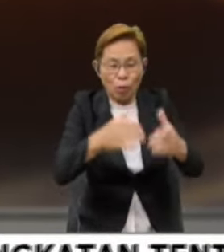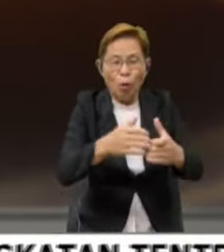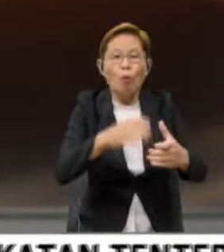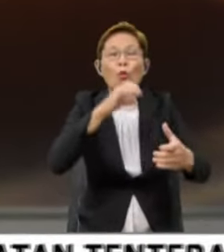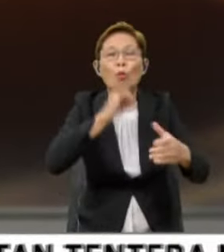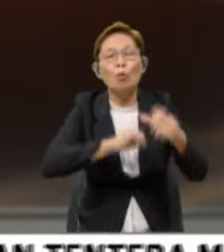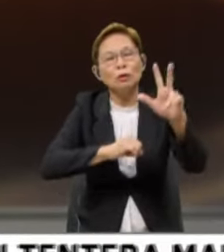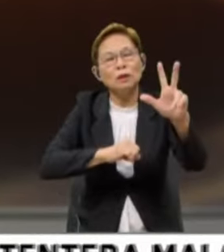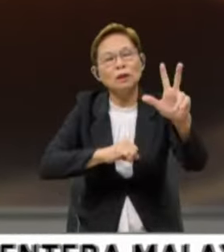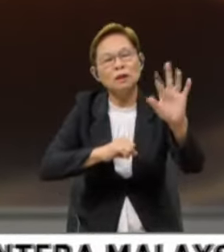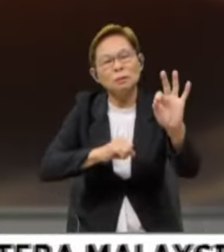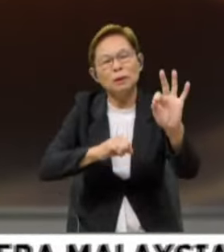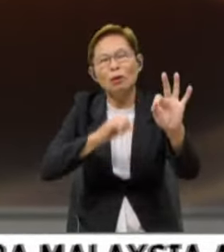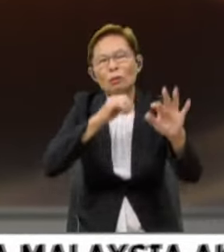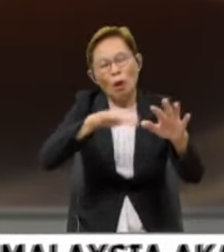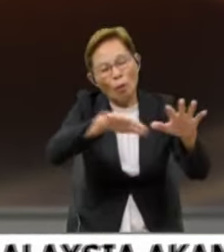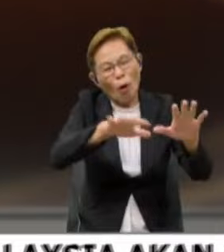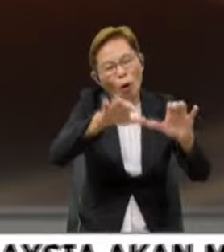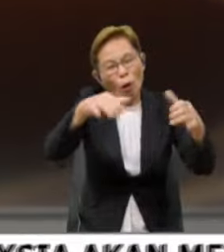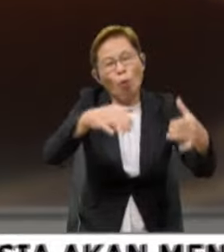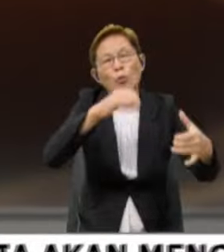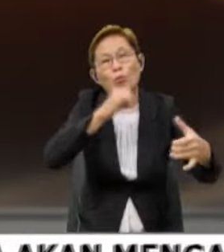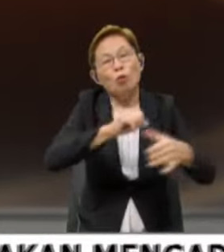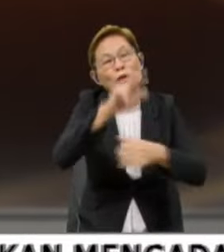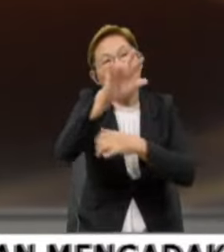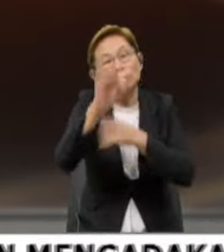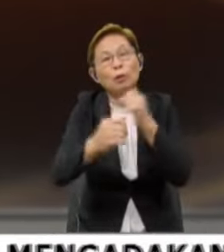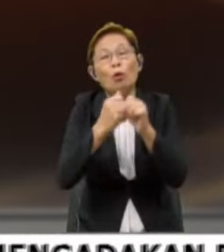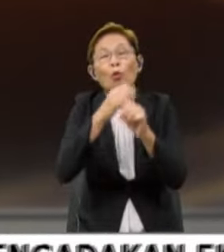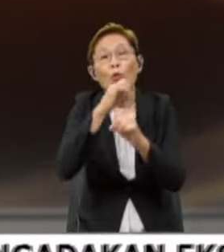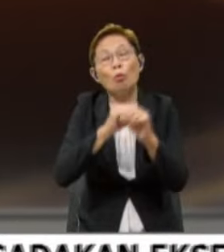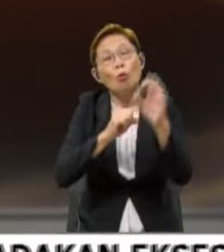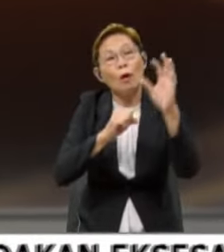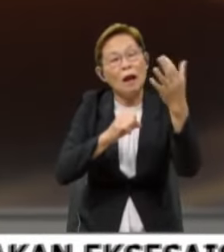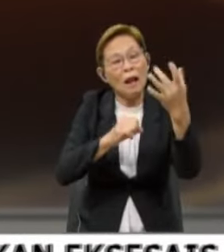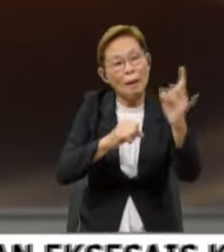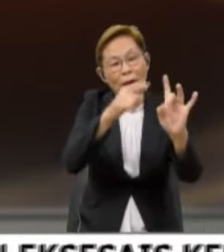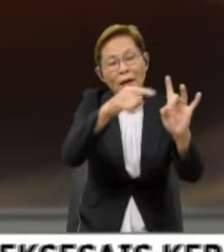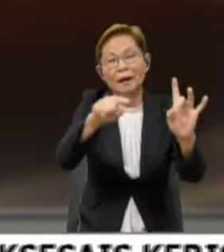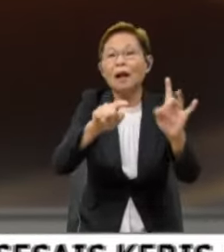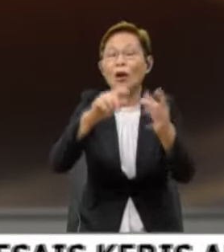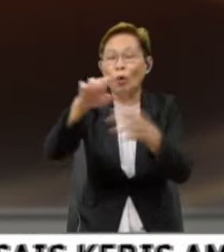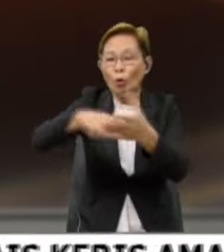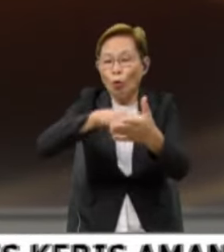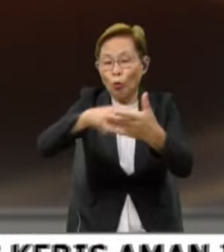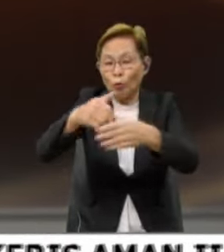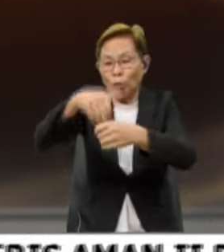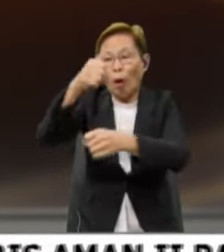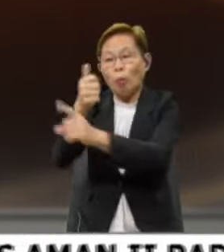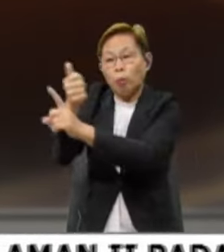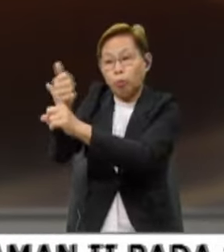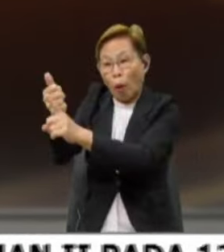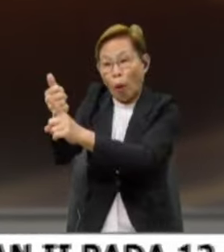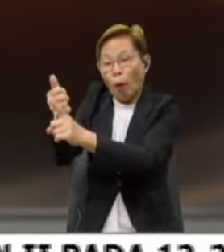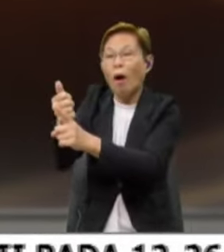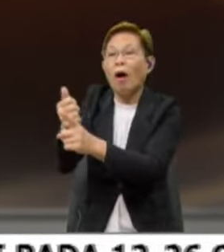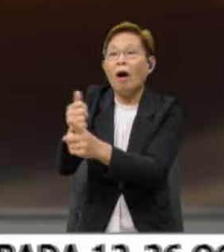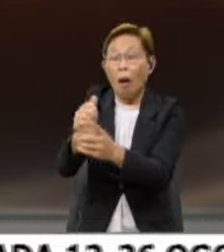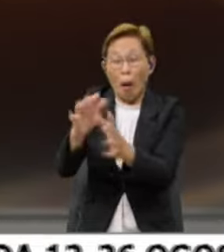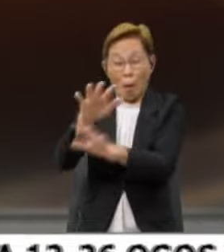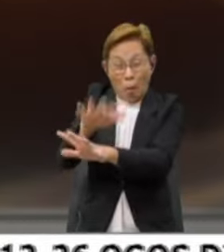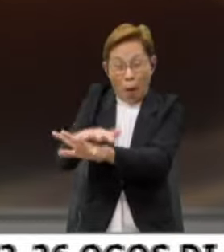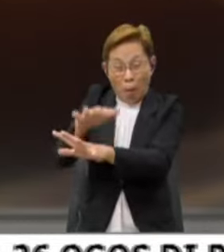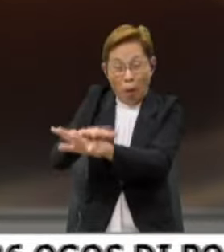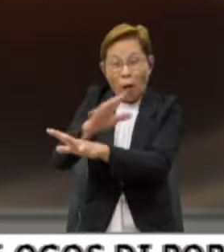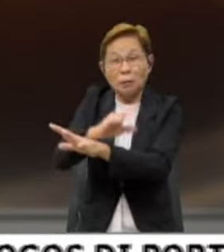negeri umur 39 tahun dari penghuni muda penghuni 18 dan juga di automatic juga merupakan salah satu daripada bagian dan juga komposisi yang besar